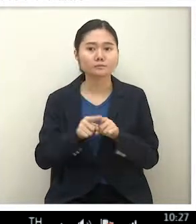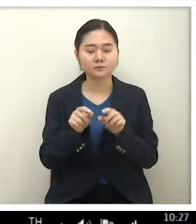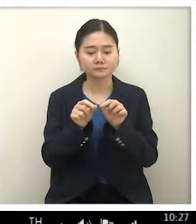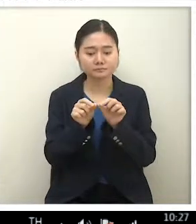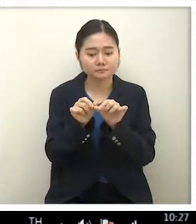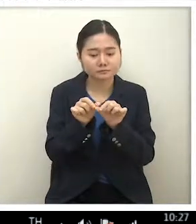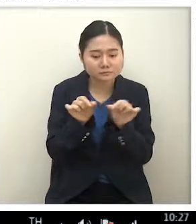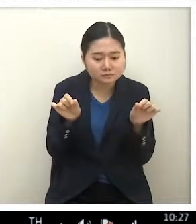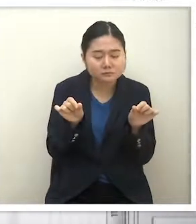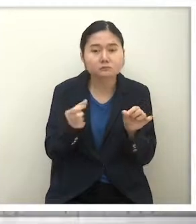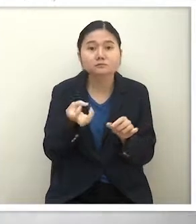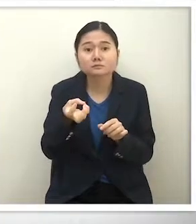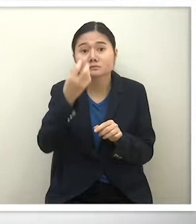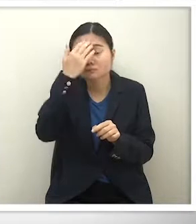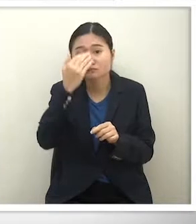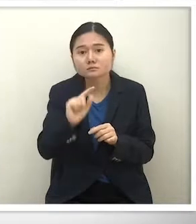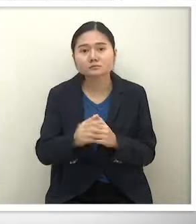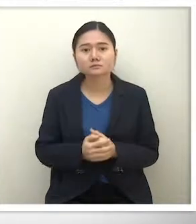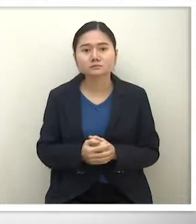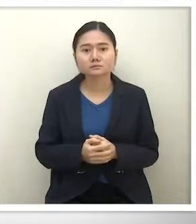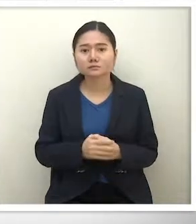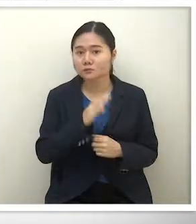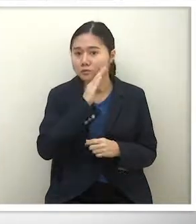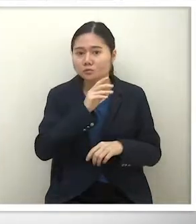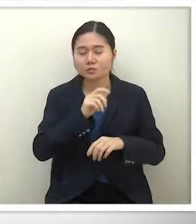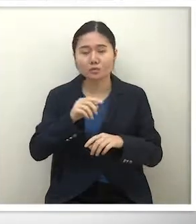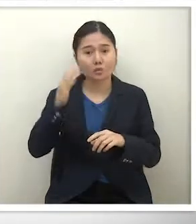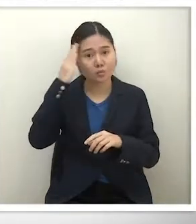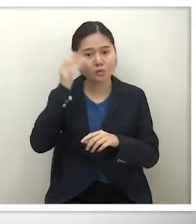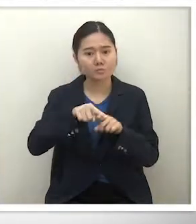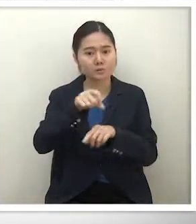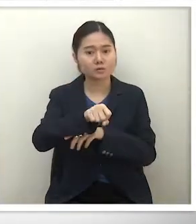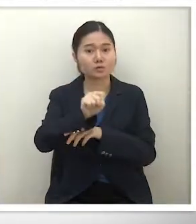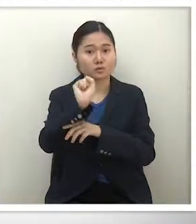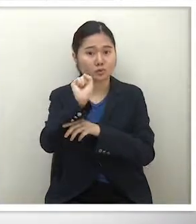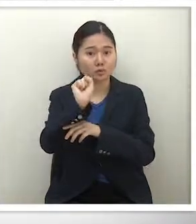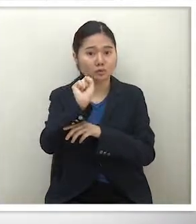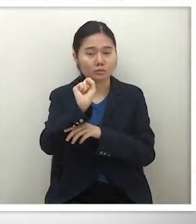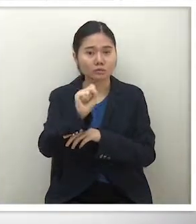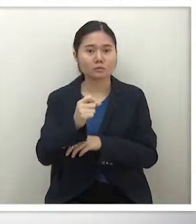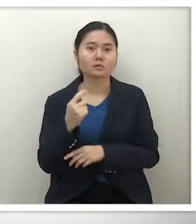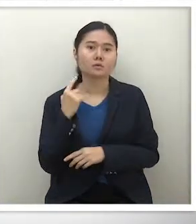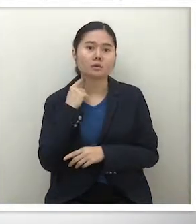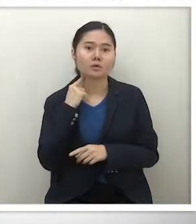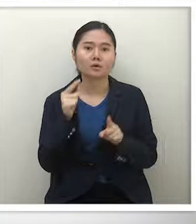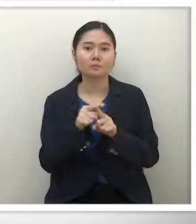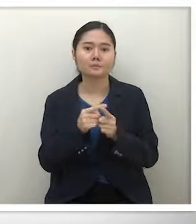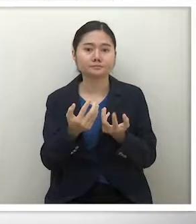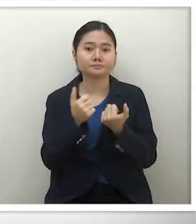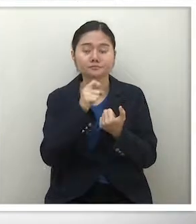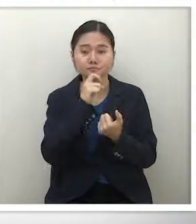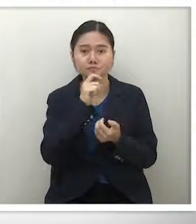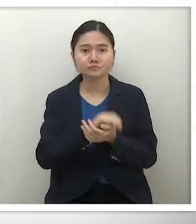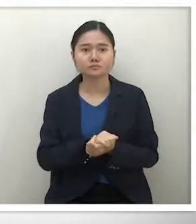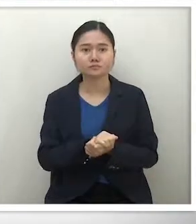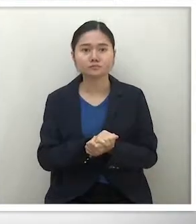ออกไปเพื่ออะไรเพื่อว่าเวลาหัวเขากระดกขึ้นเนี่ยก็จะมีคอตรงเนี้ยรองรับอยู่